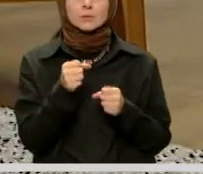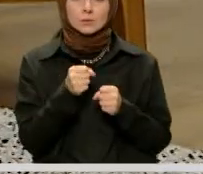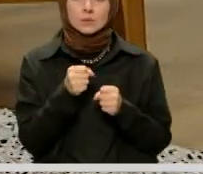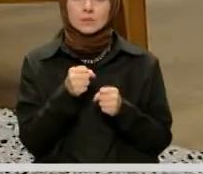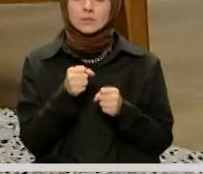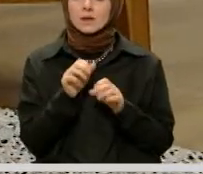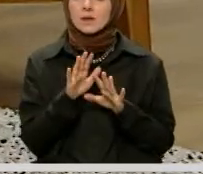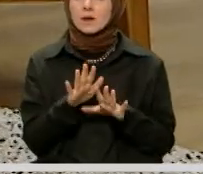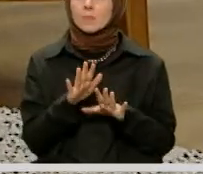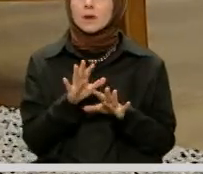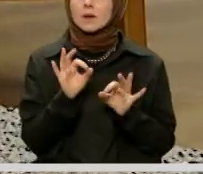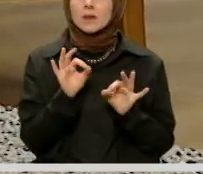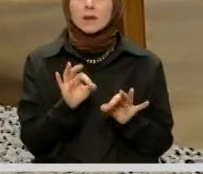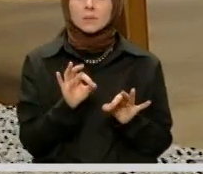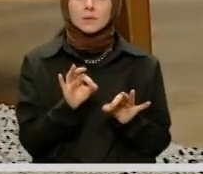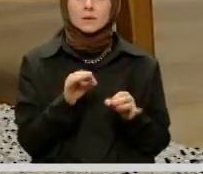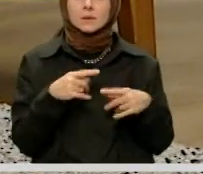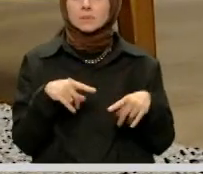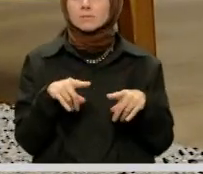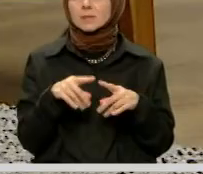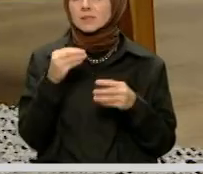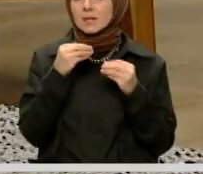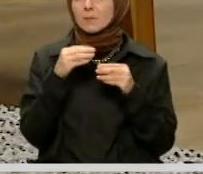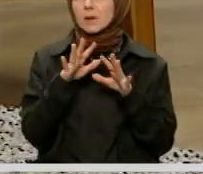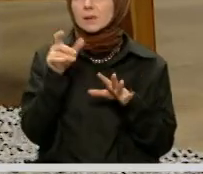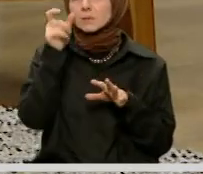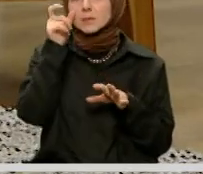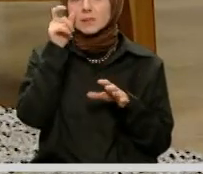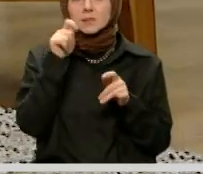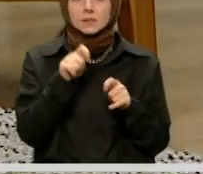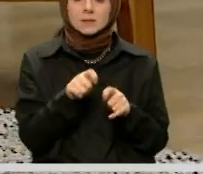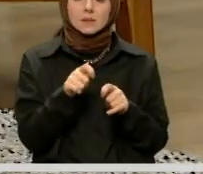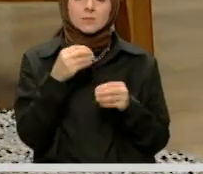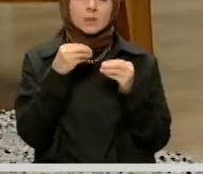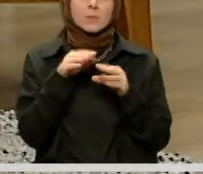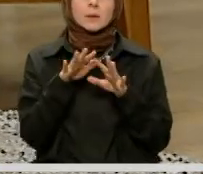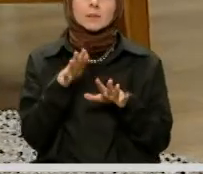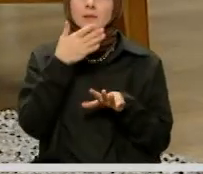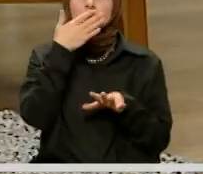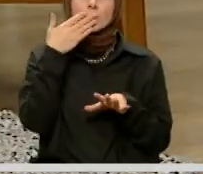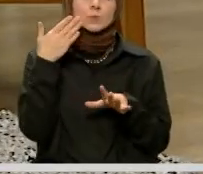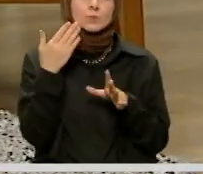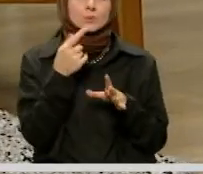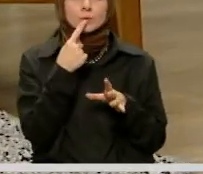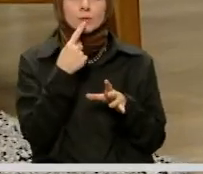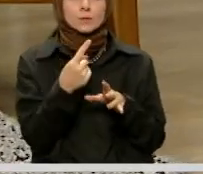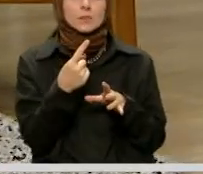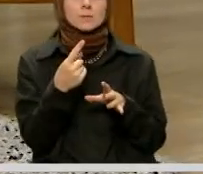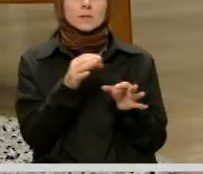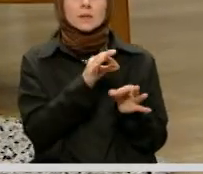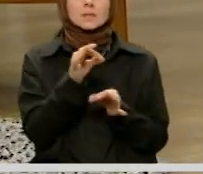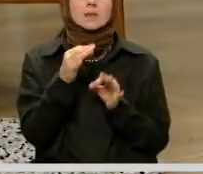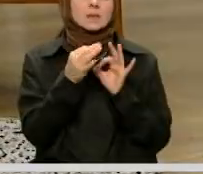çok. Ama hep biz hani böyle aman yemeyelim, aman şeyiz, dikkat edelim. Hani sadece hani yememek de değil, belki oruçluyuz. Hani sözlerimize, eyvallah, işte